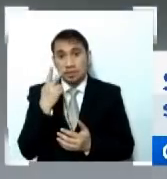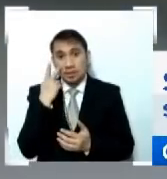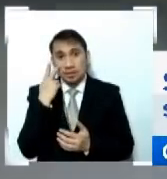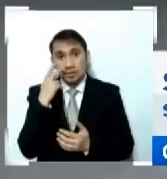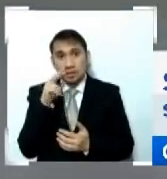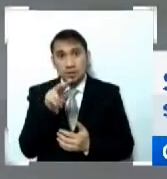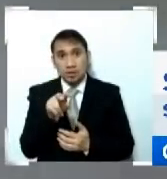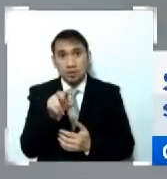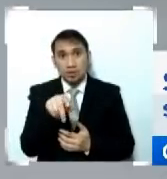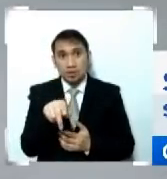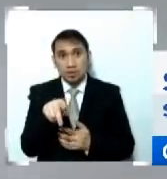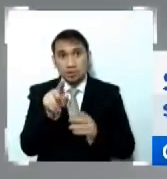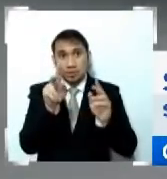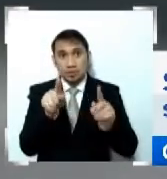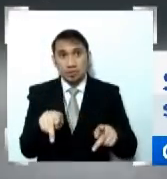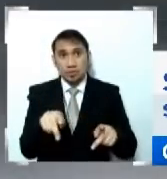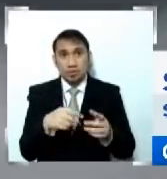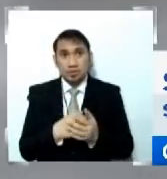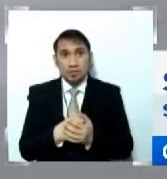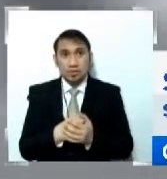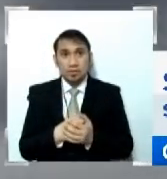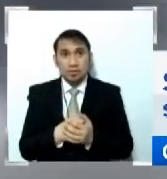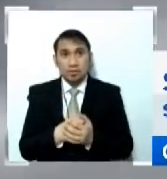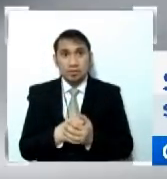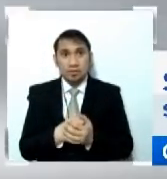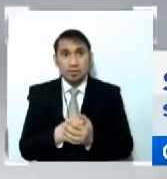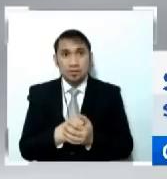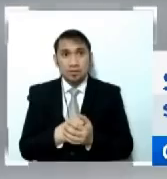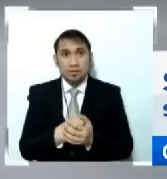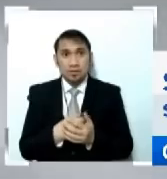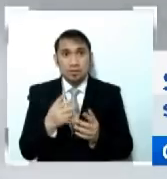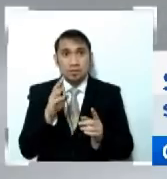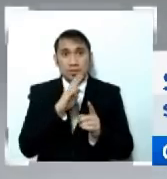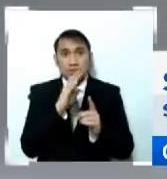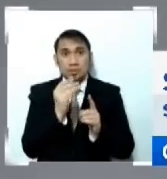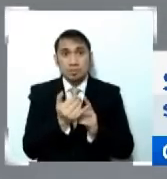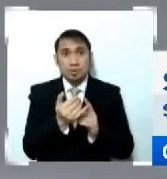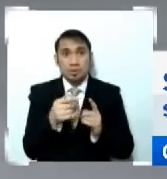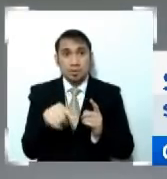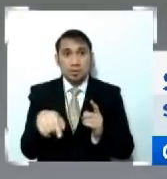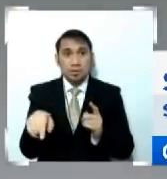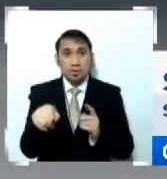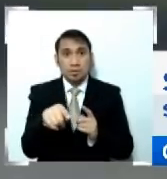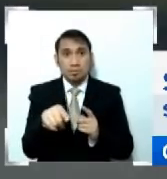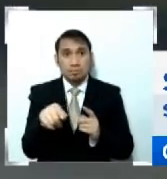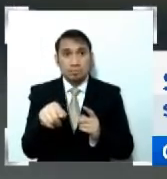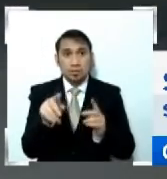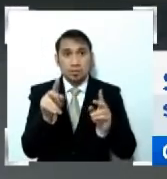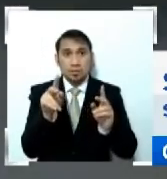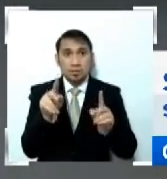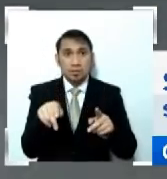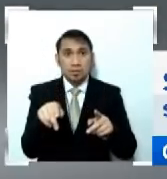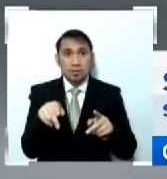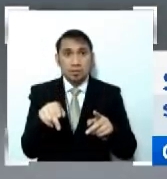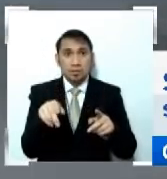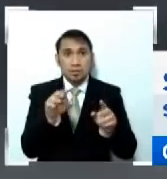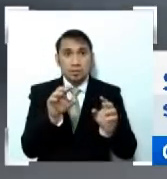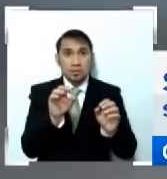yung tao guys. Yung mga barangay official may ano dito guys, yung tao. Ayan, nawalan ng malay yung isa.